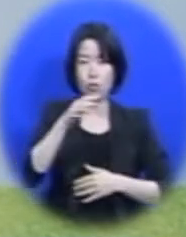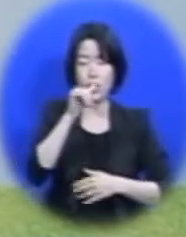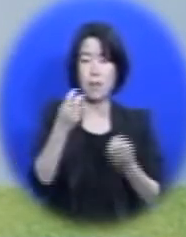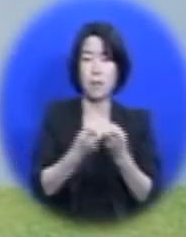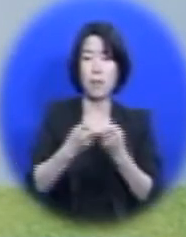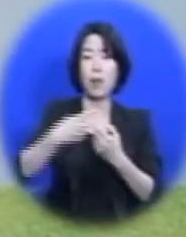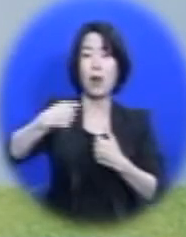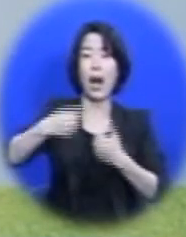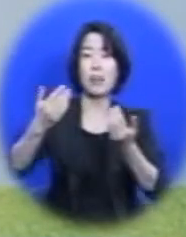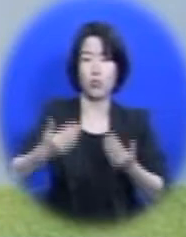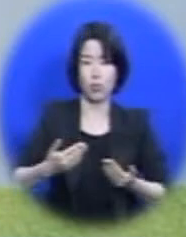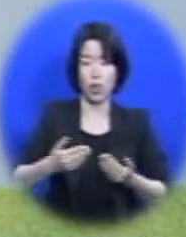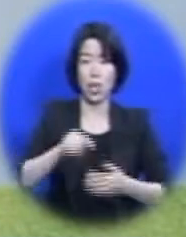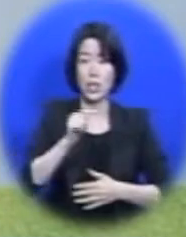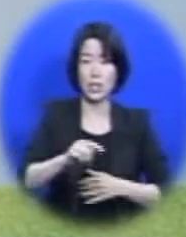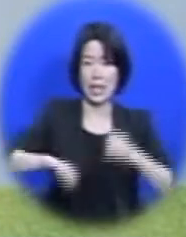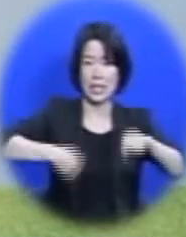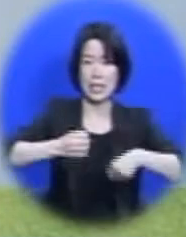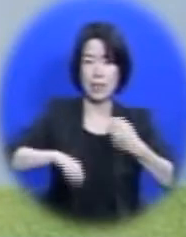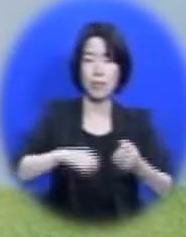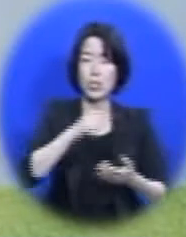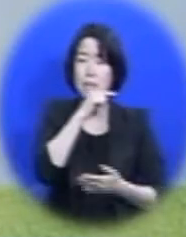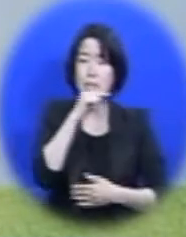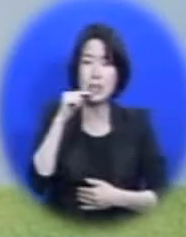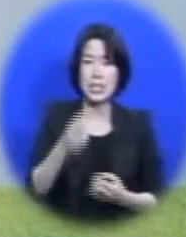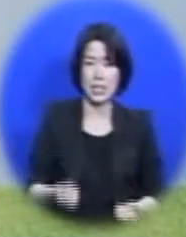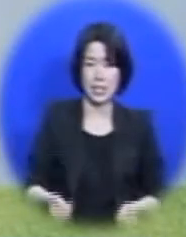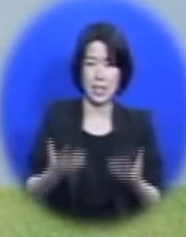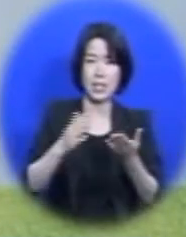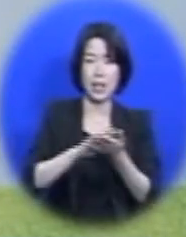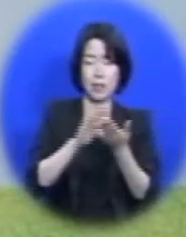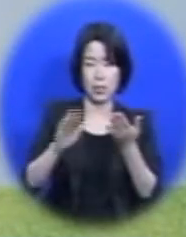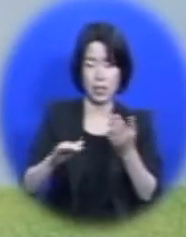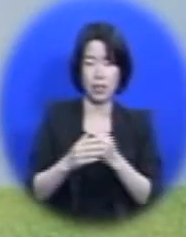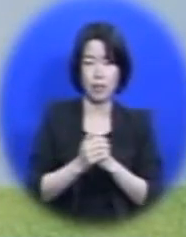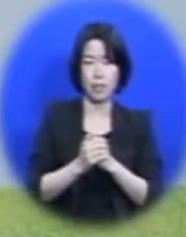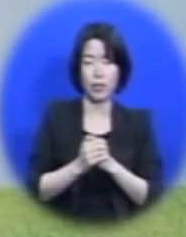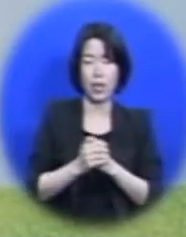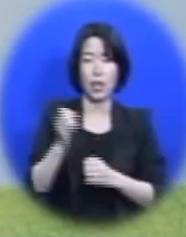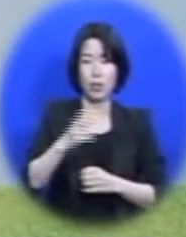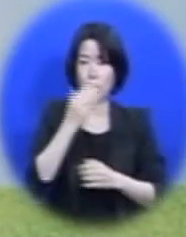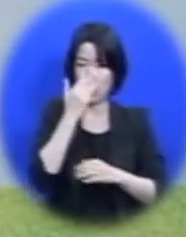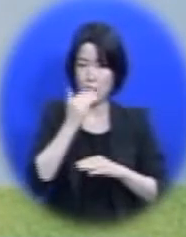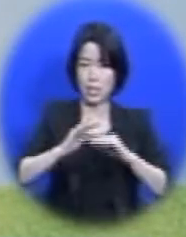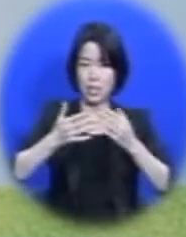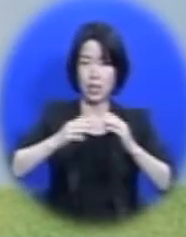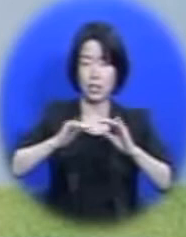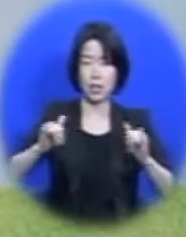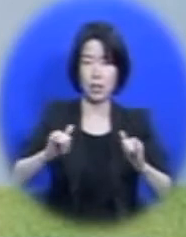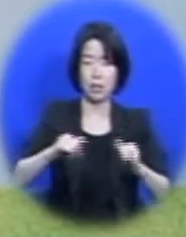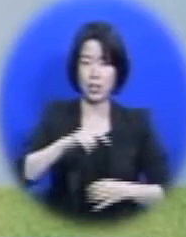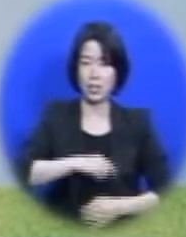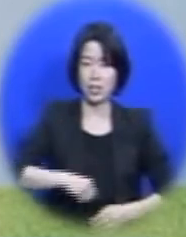주셨습니다. 그것이 바로 짐승 피제사입니다. 그리고 이스라엘 백성들이 그